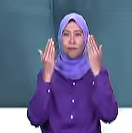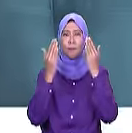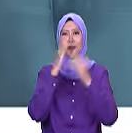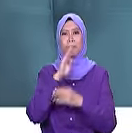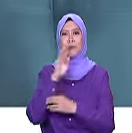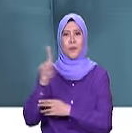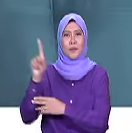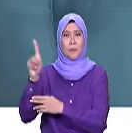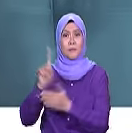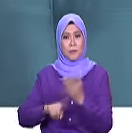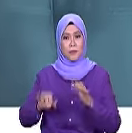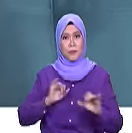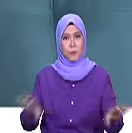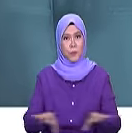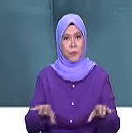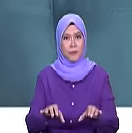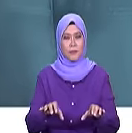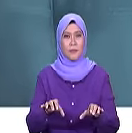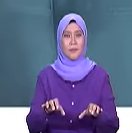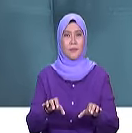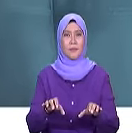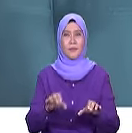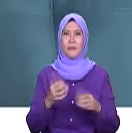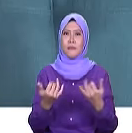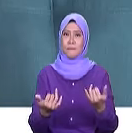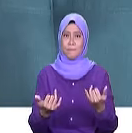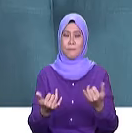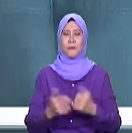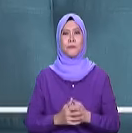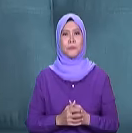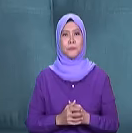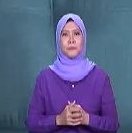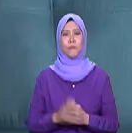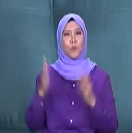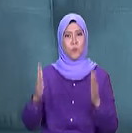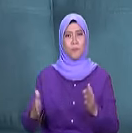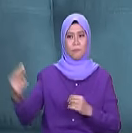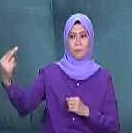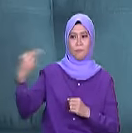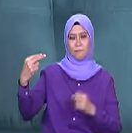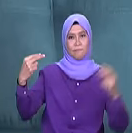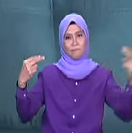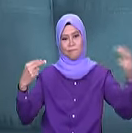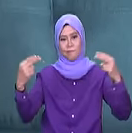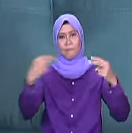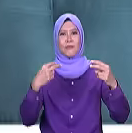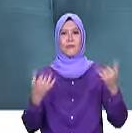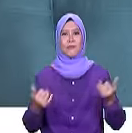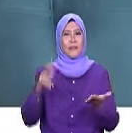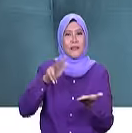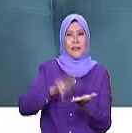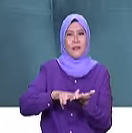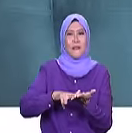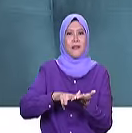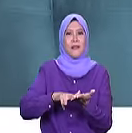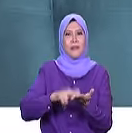apa yang saya laksanakan, apa yang saya buat selama ini dilihat dan diberikan satu iktirafan ini sebagai